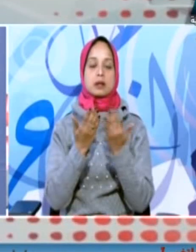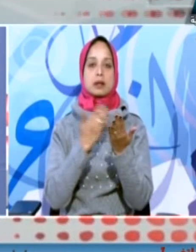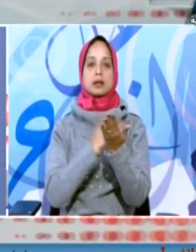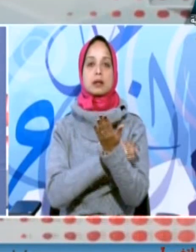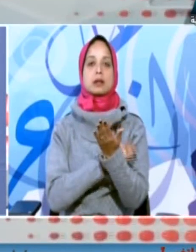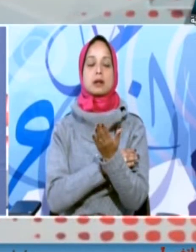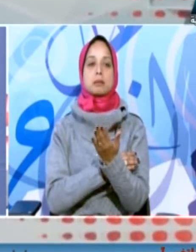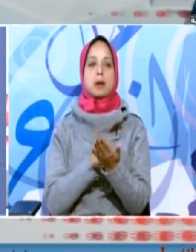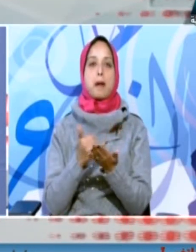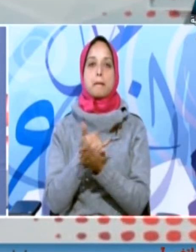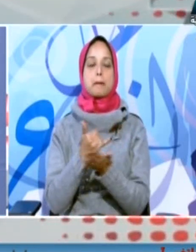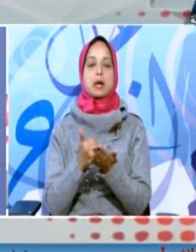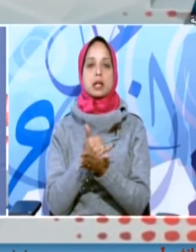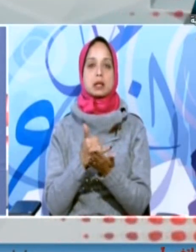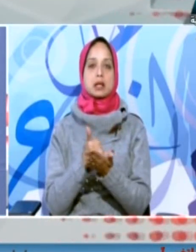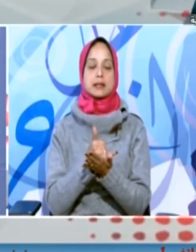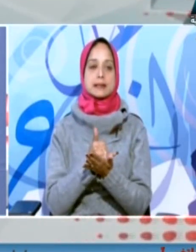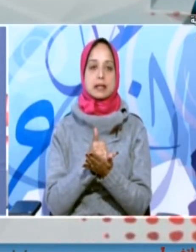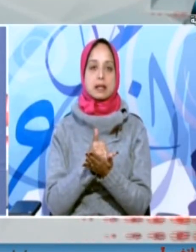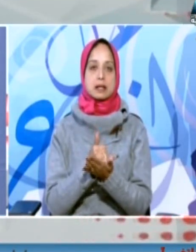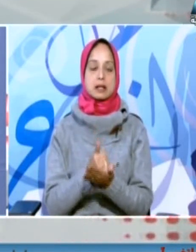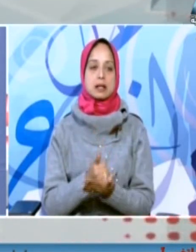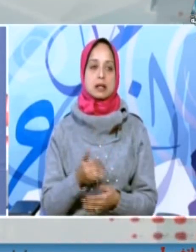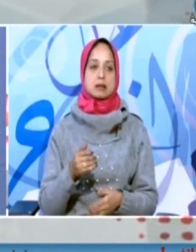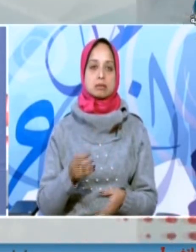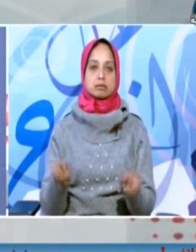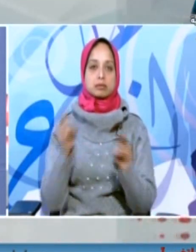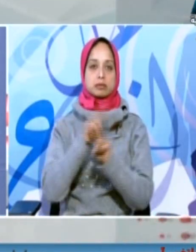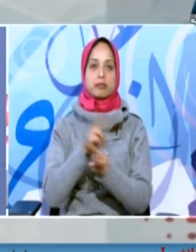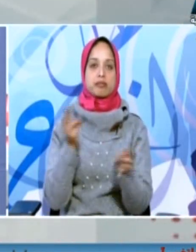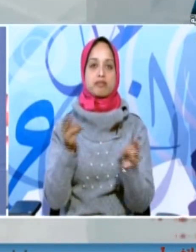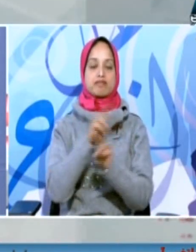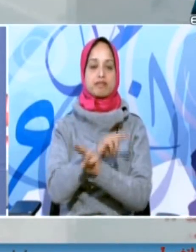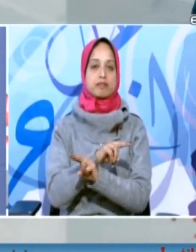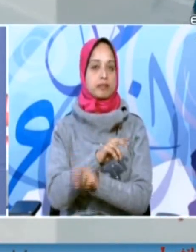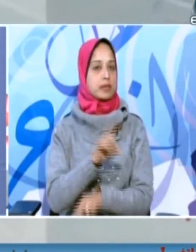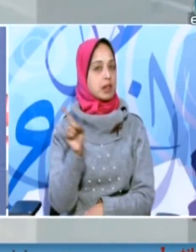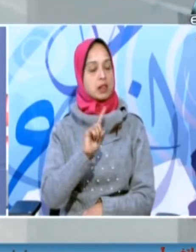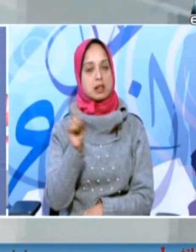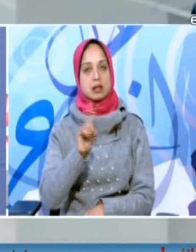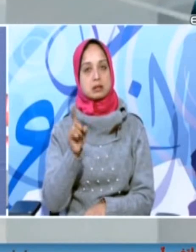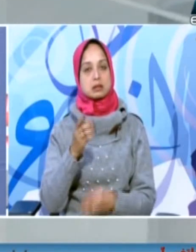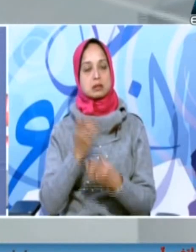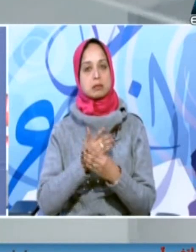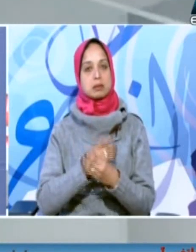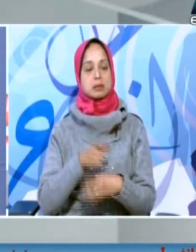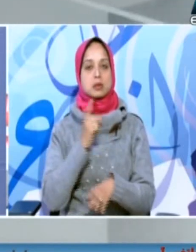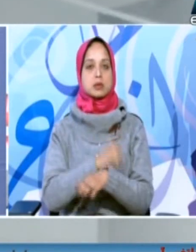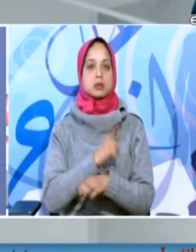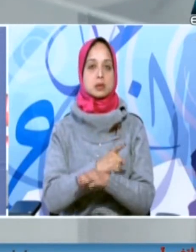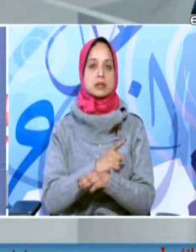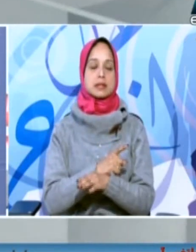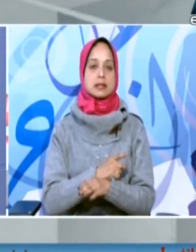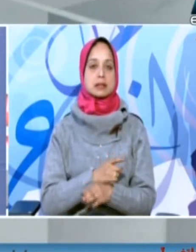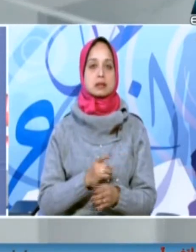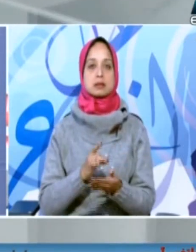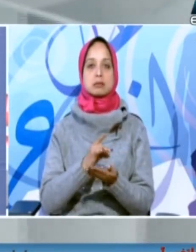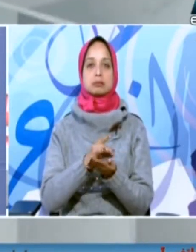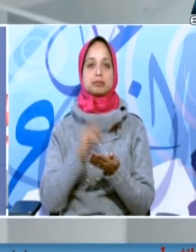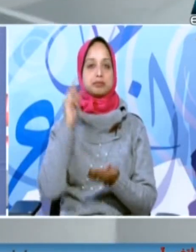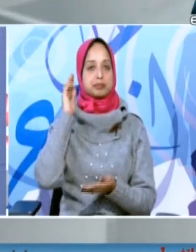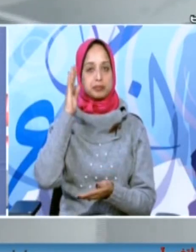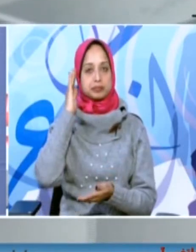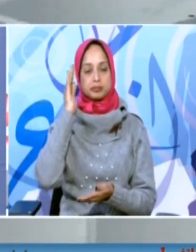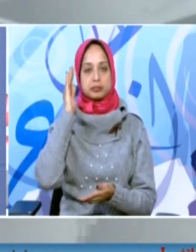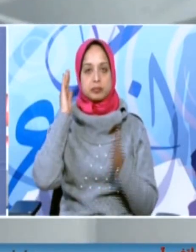شوية بيه. لا ده متهيألك بس ان هو ملخبط لان المدرسين هنا مسحوا دماغك بالمذكرات اللي بتعمل فواصل وبتعمل